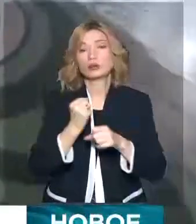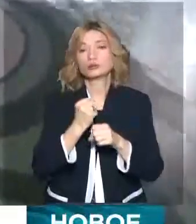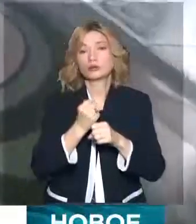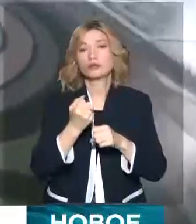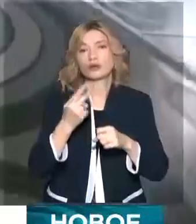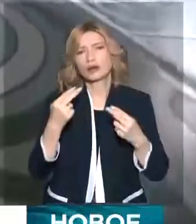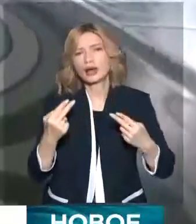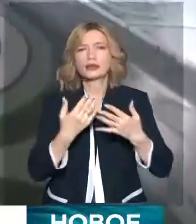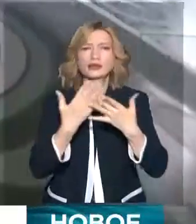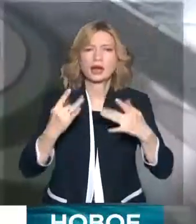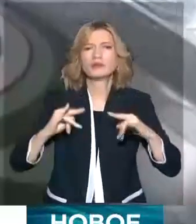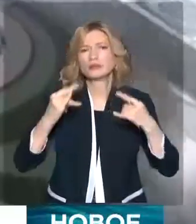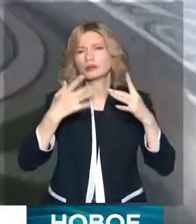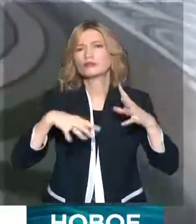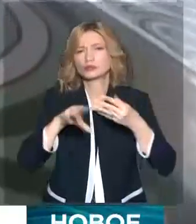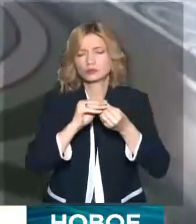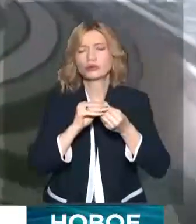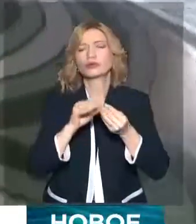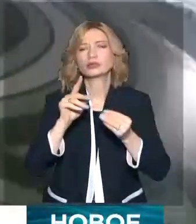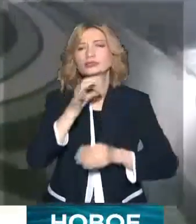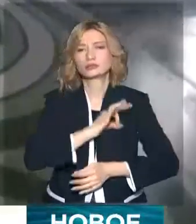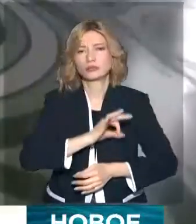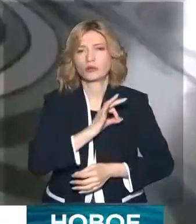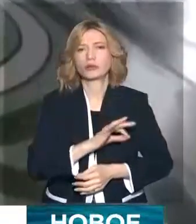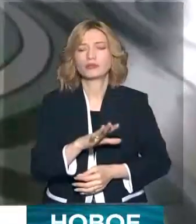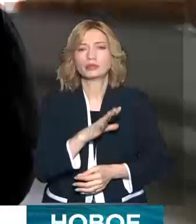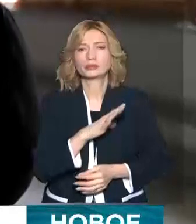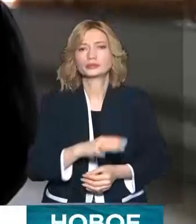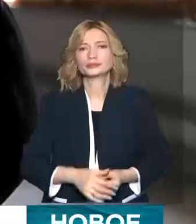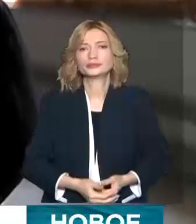касается и авторской плитки. Работать с такими